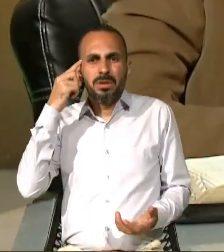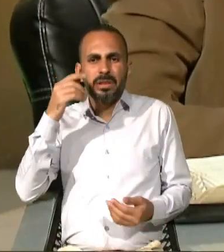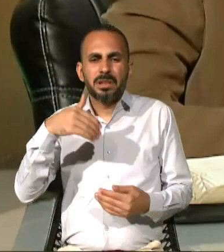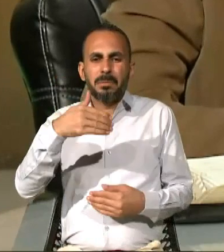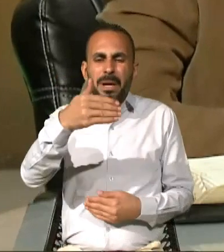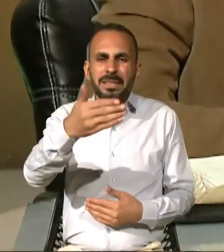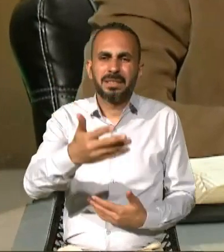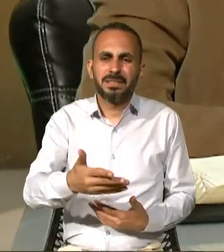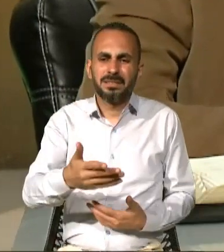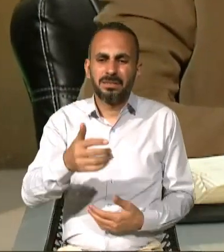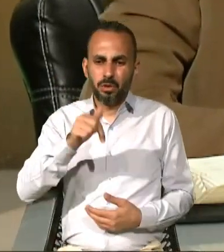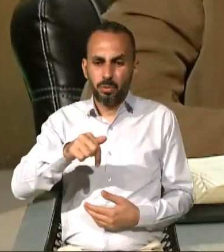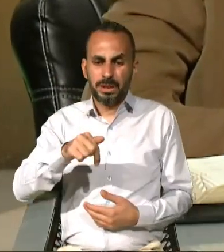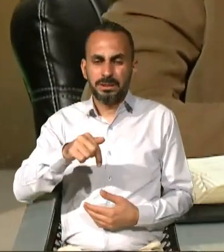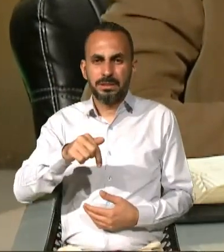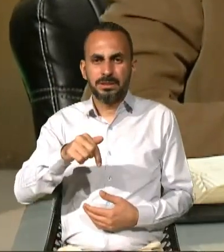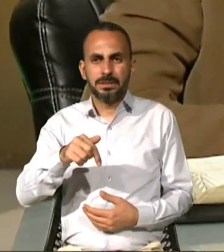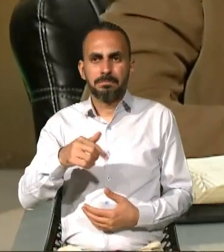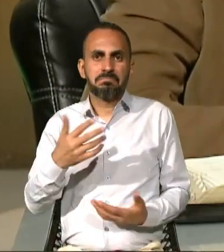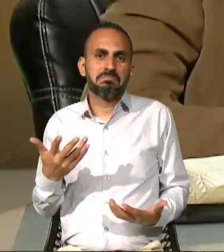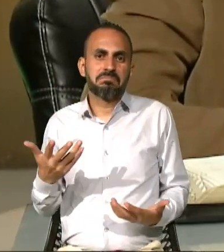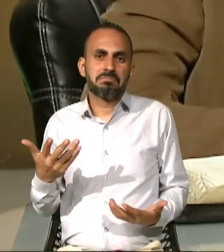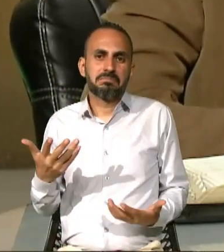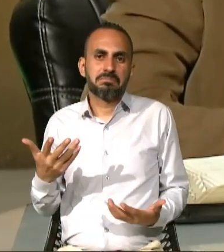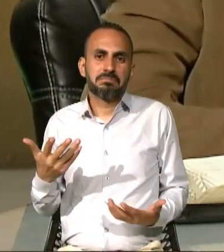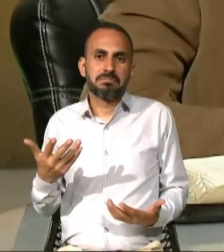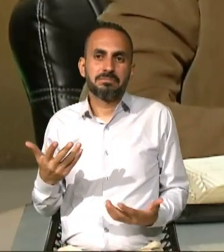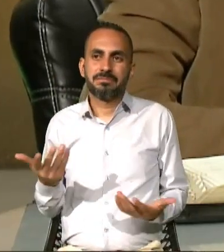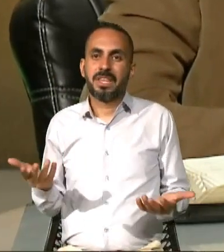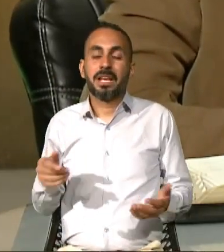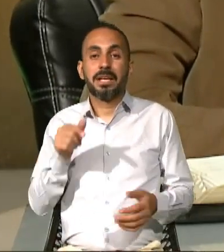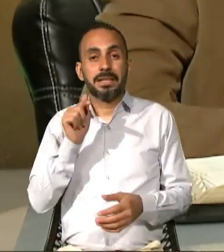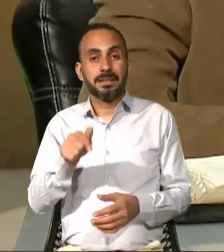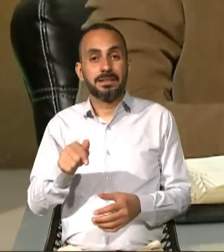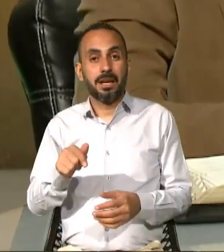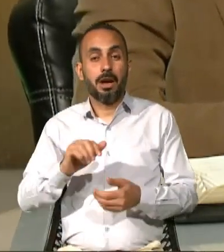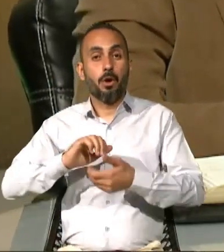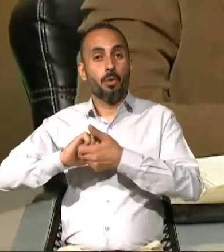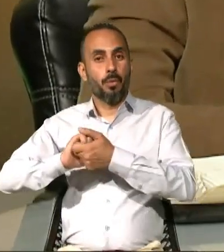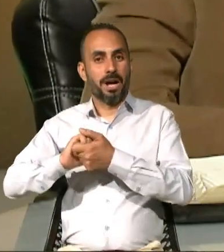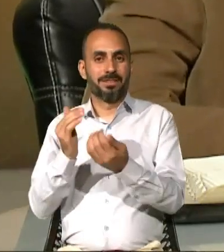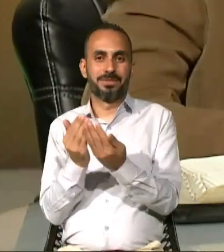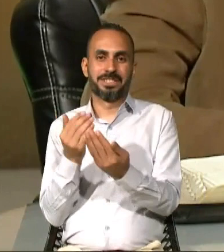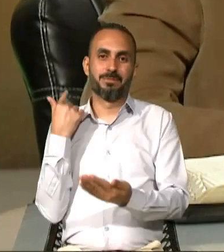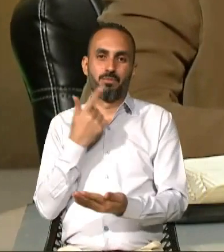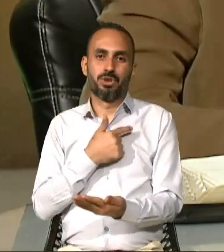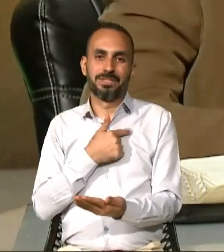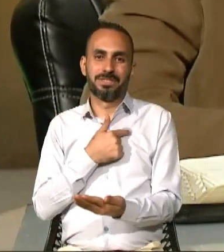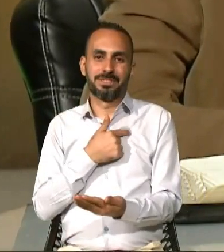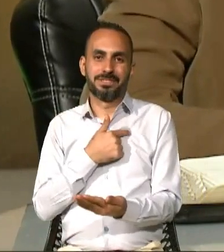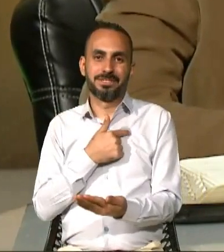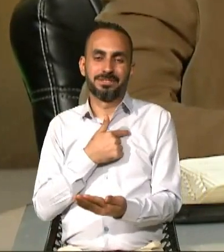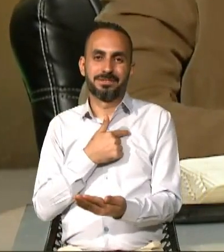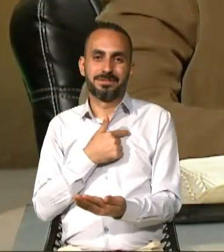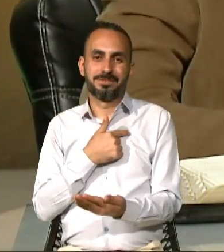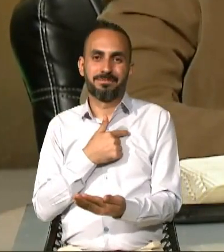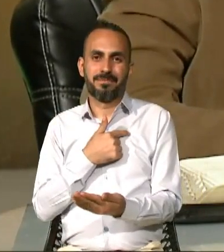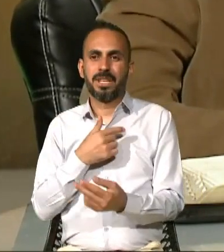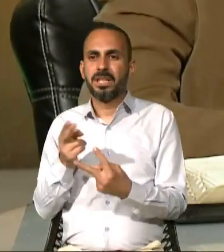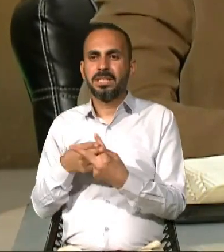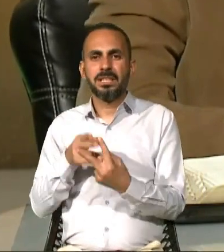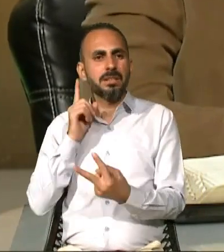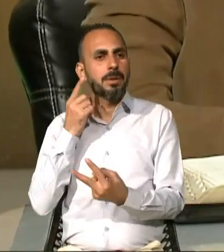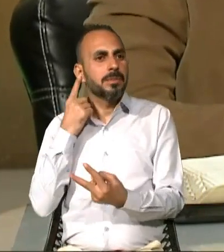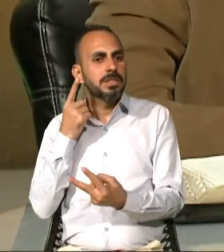وعد. يعني الكتاب المقدس لما بس فعلا بيتخض بصراحه. فعلا يعني في ناس لما بنذكر هذا الامر بيتخضوا،